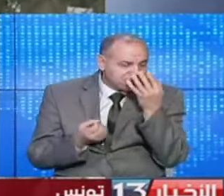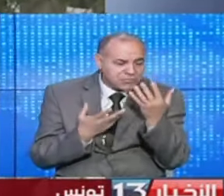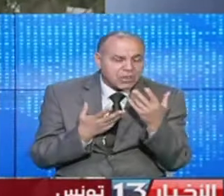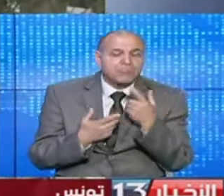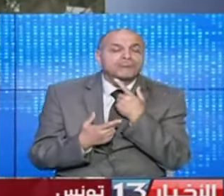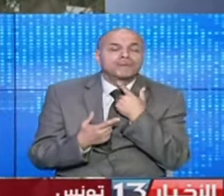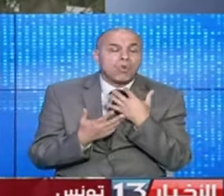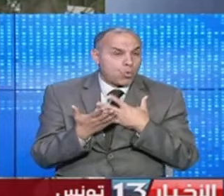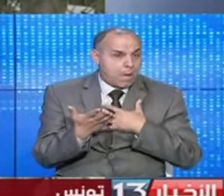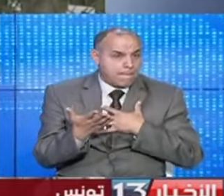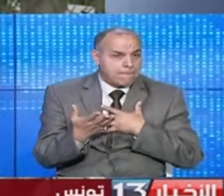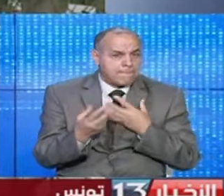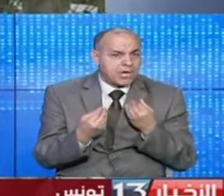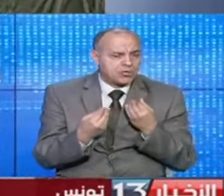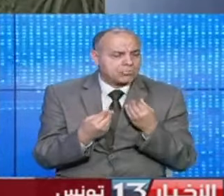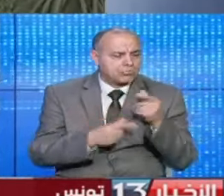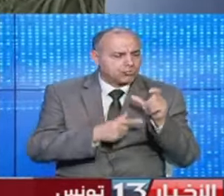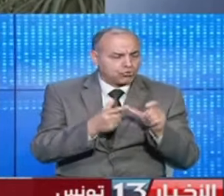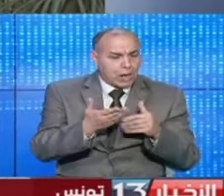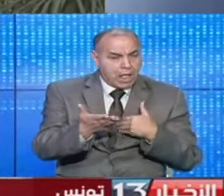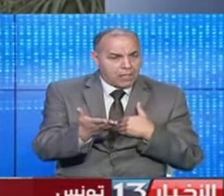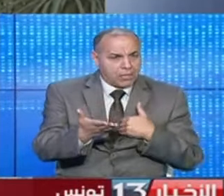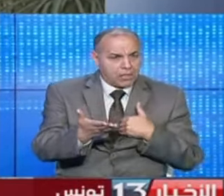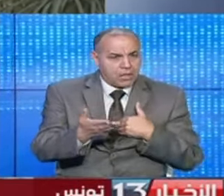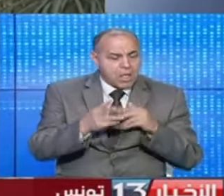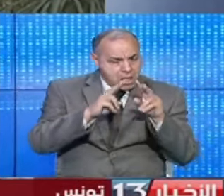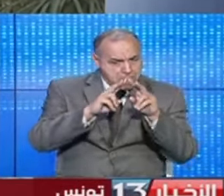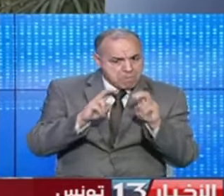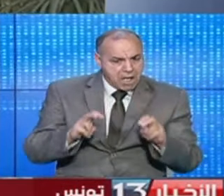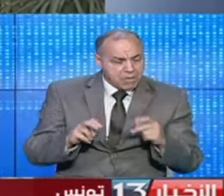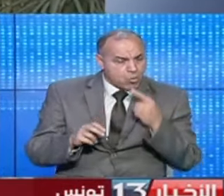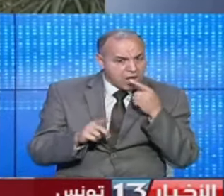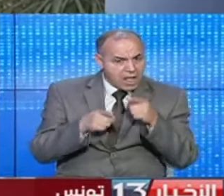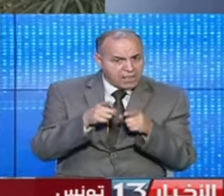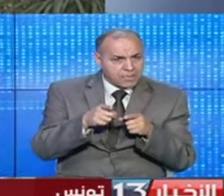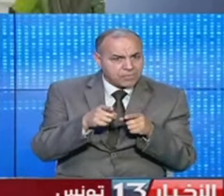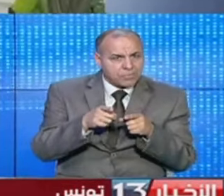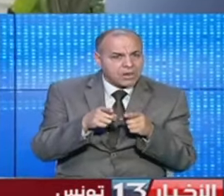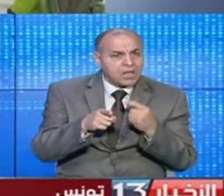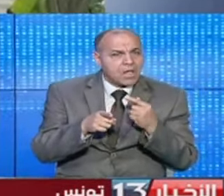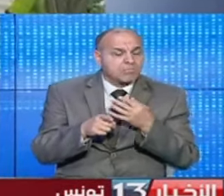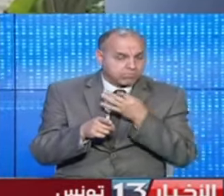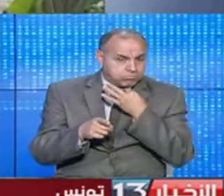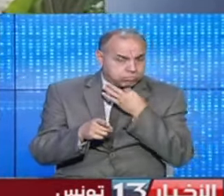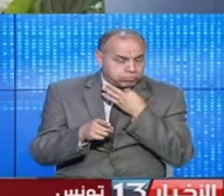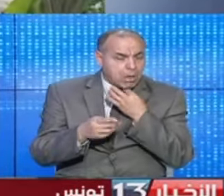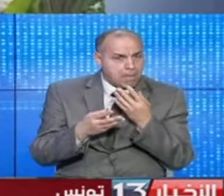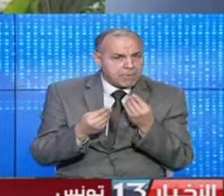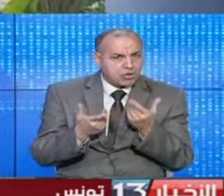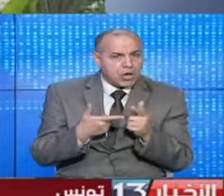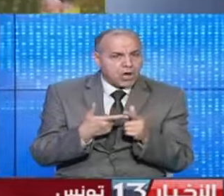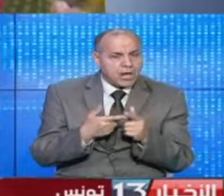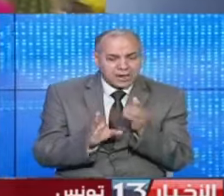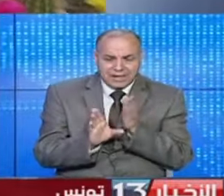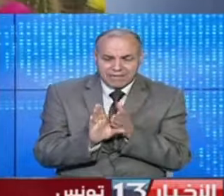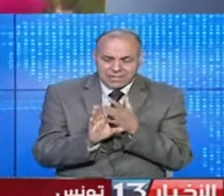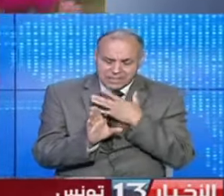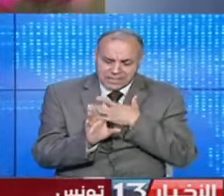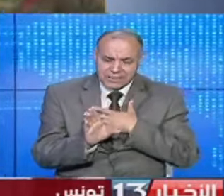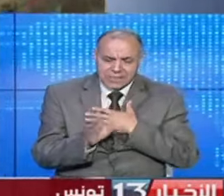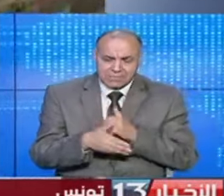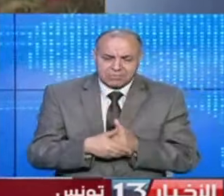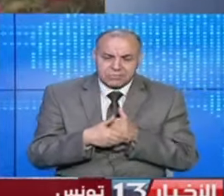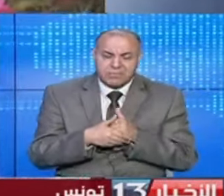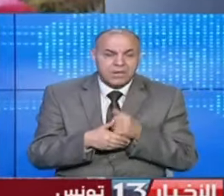هواية يتوجه لها العديد، تشير آخر الدراسات بشأنها إلى فوائدها العديدة على نفسية